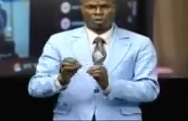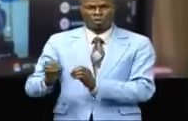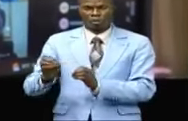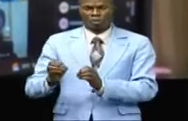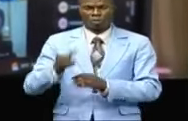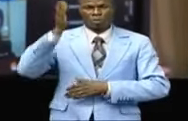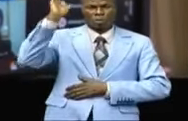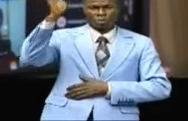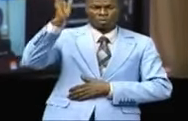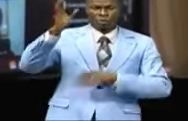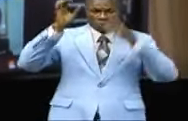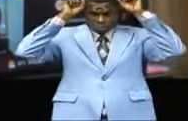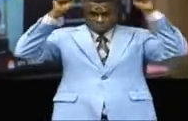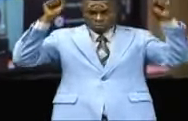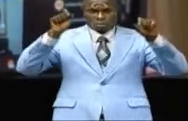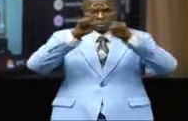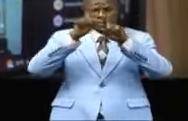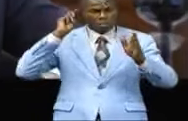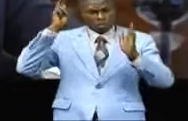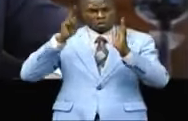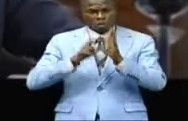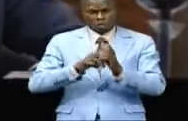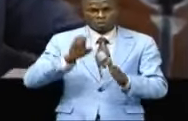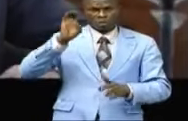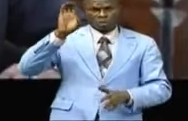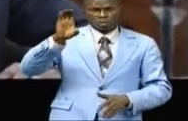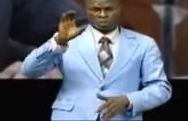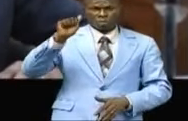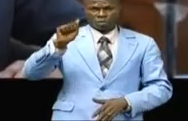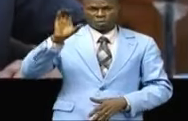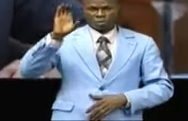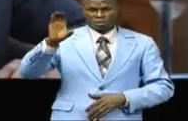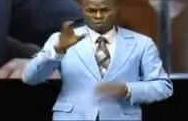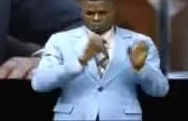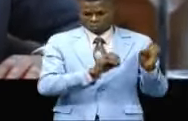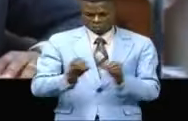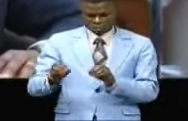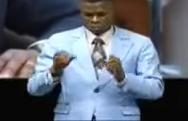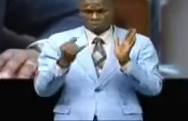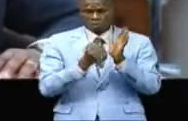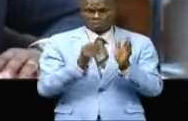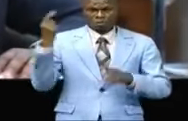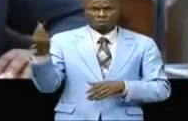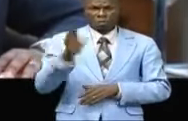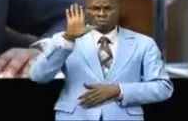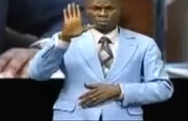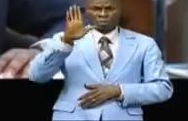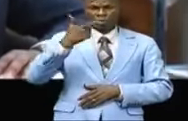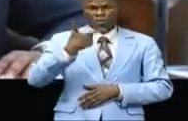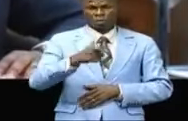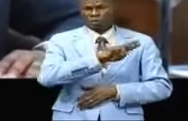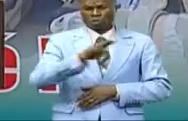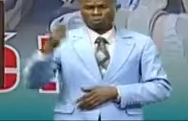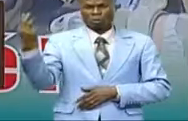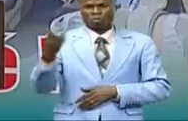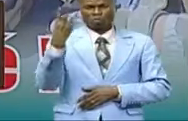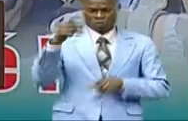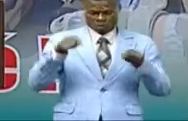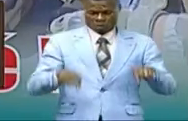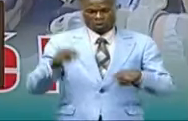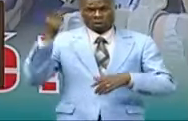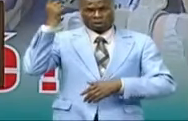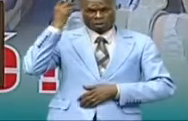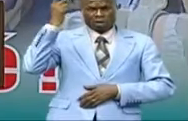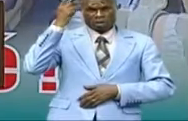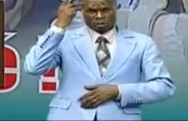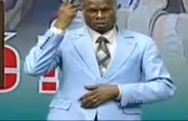la conférence des chefs d'État et des gouvernements de la CEAC s'étiendra ce samedi 25 février 2023 à Kinshasa.